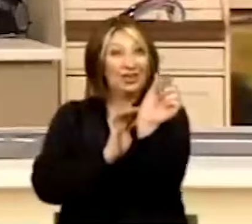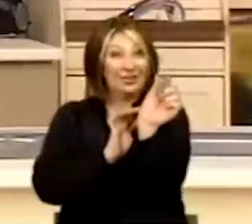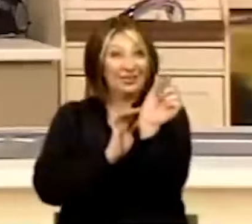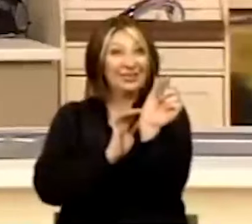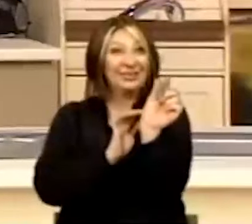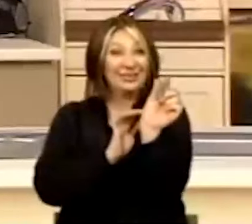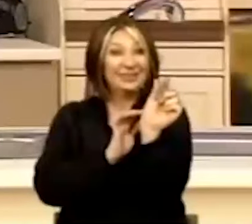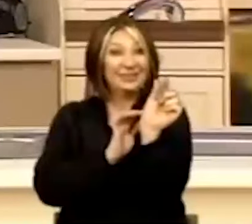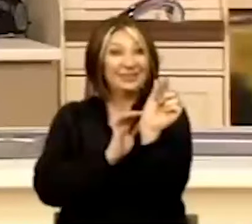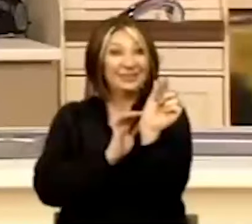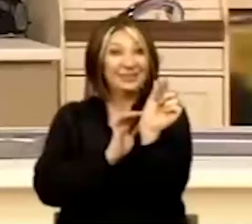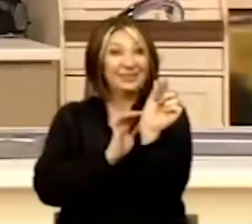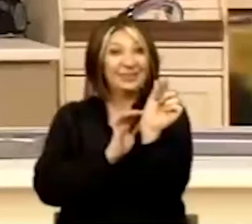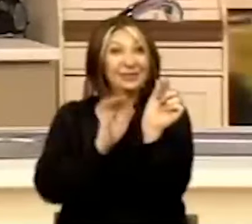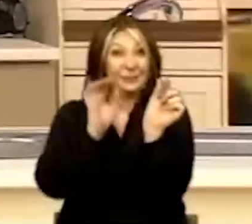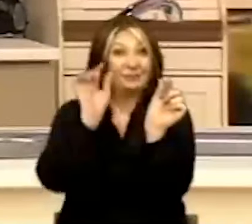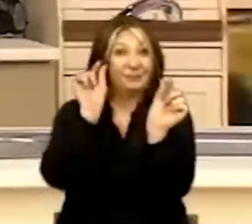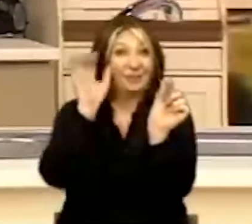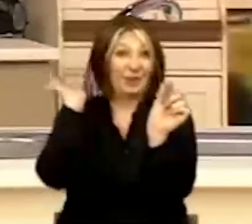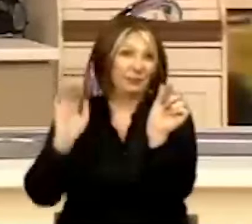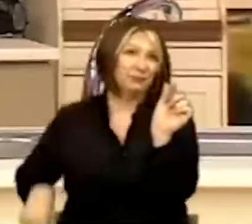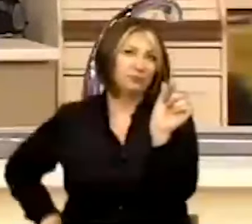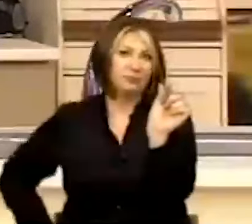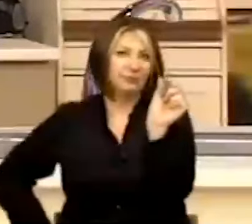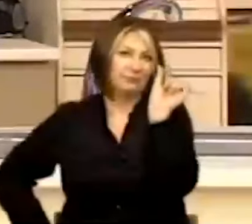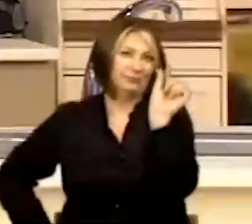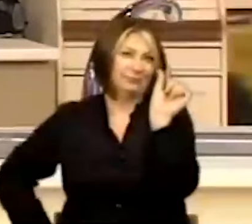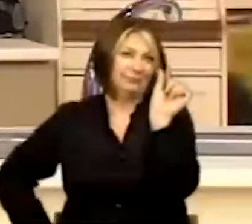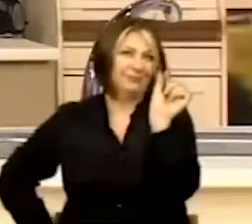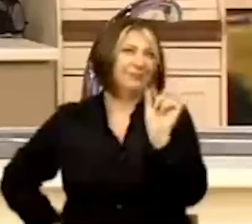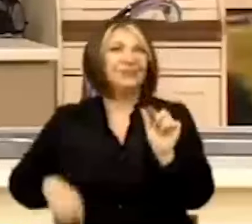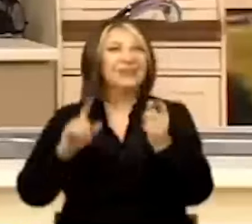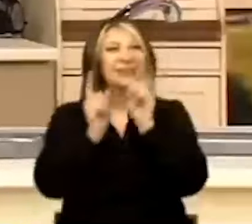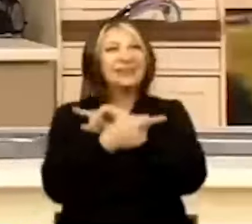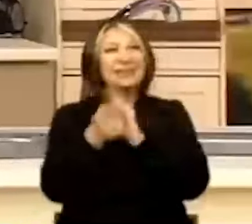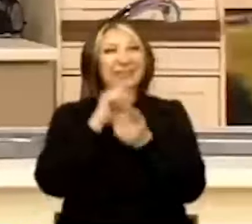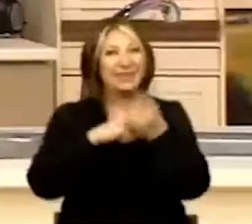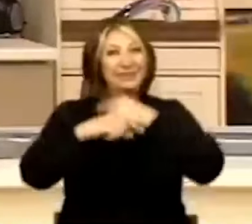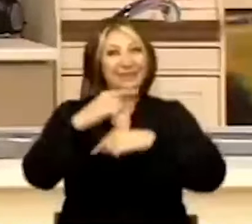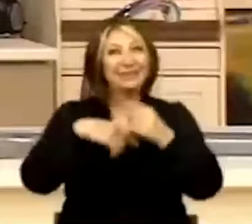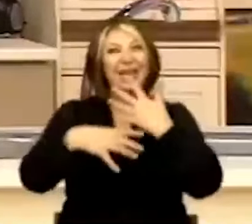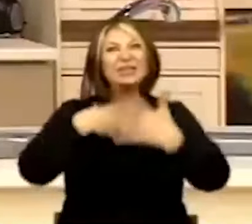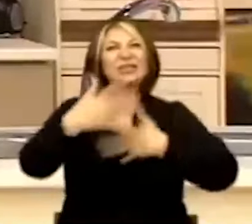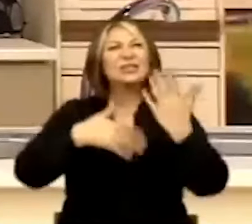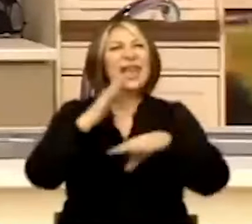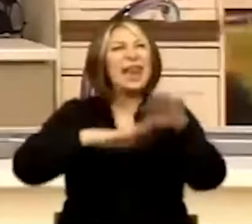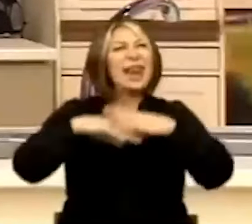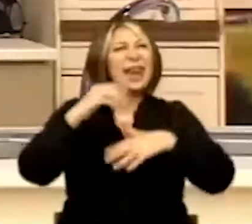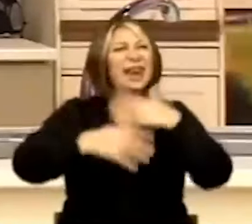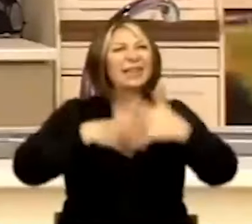Bu elimle tutarsam bakın şu elimi kaldırdım. Yani bu elim buradaydı. Bu elimi şu